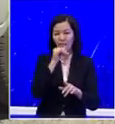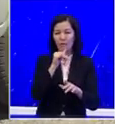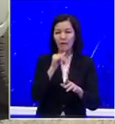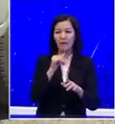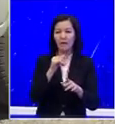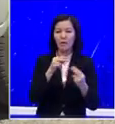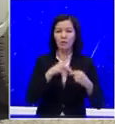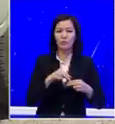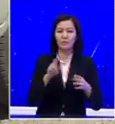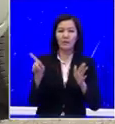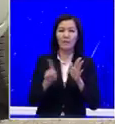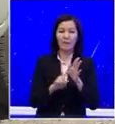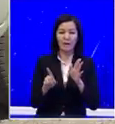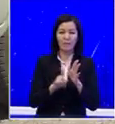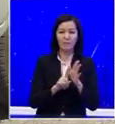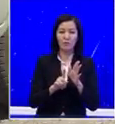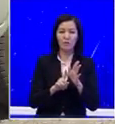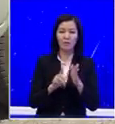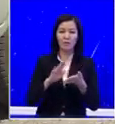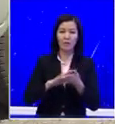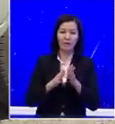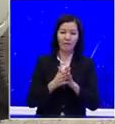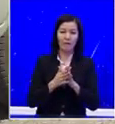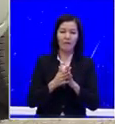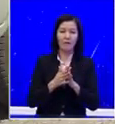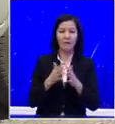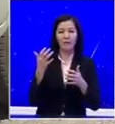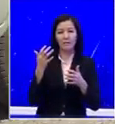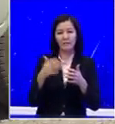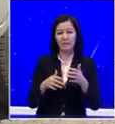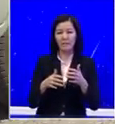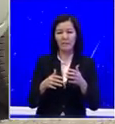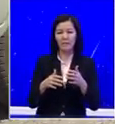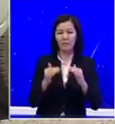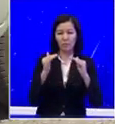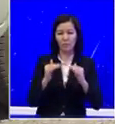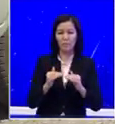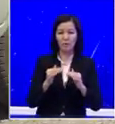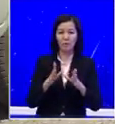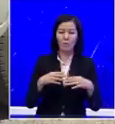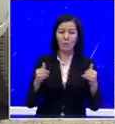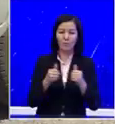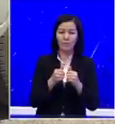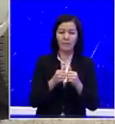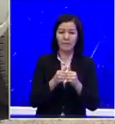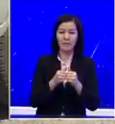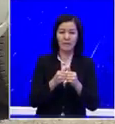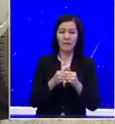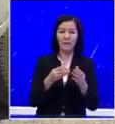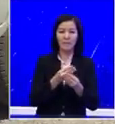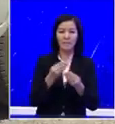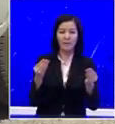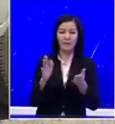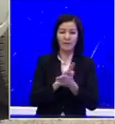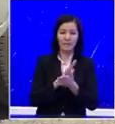бірақ жұмысқа барып жүрген, кішкене жағдайы, кішкене қазіргі кезде нашарлап, қиын жағдайда